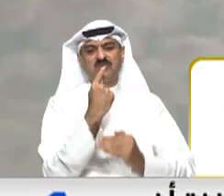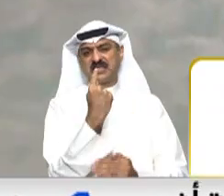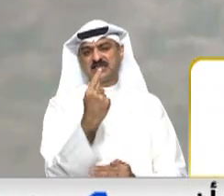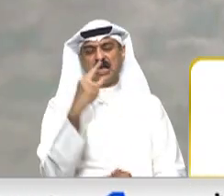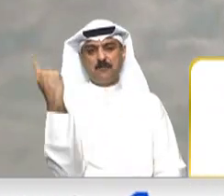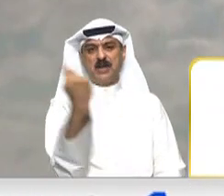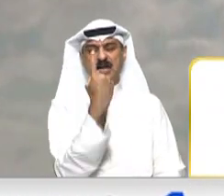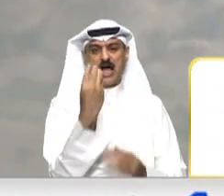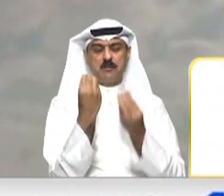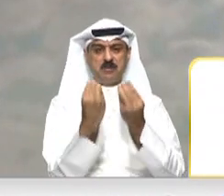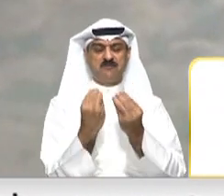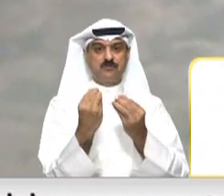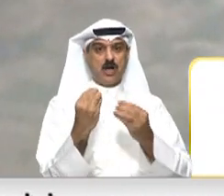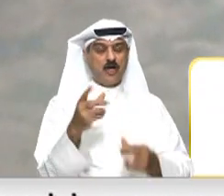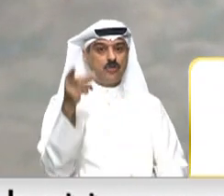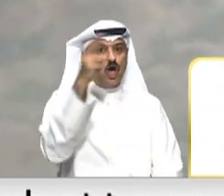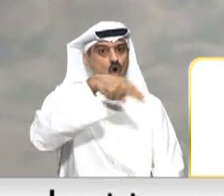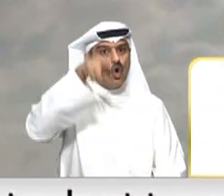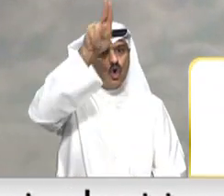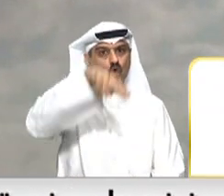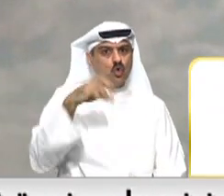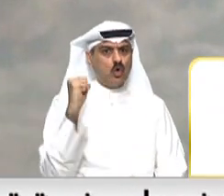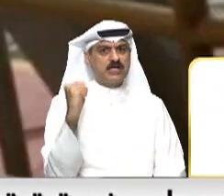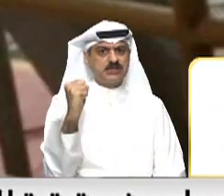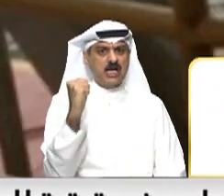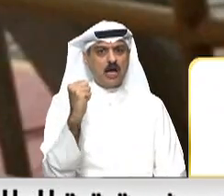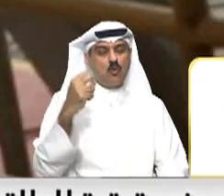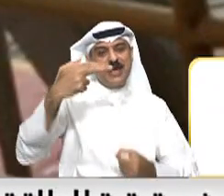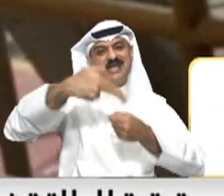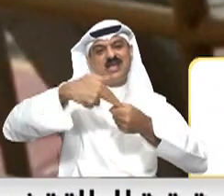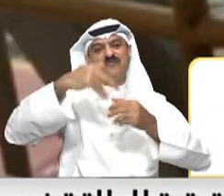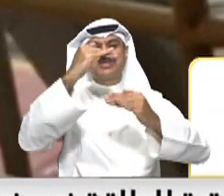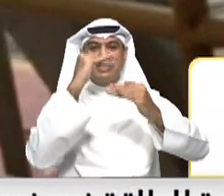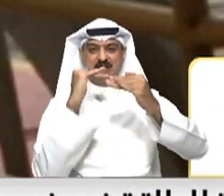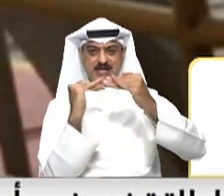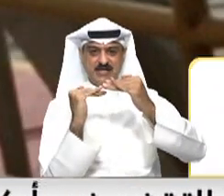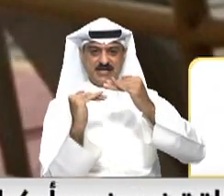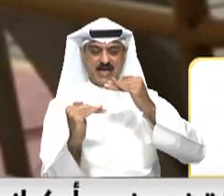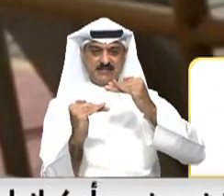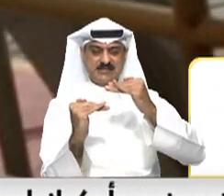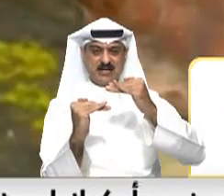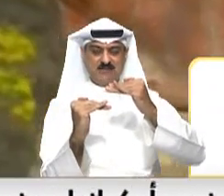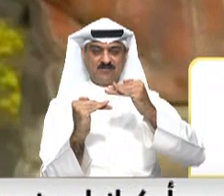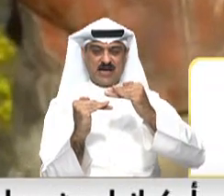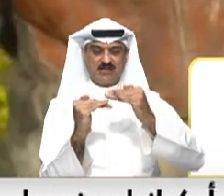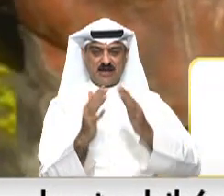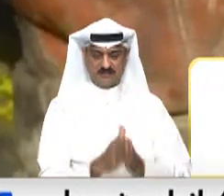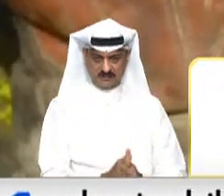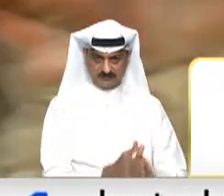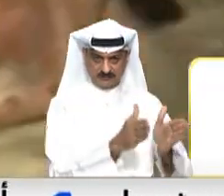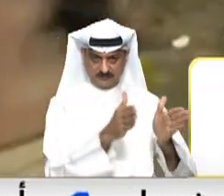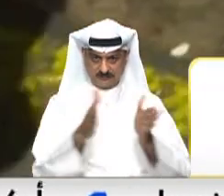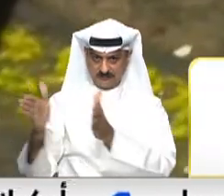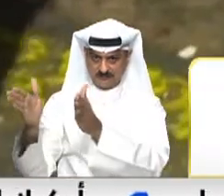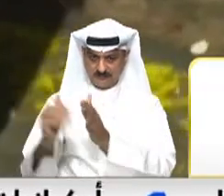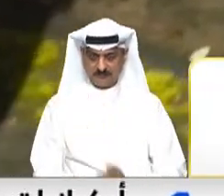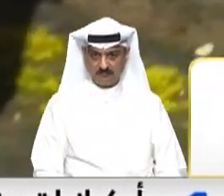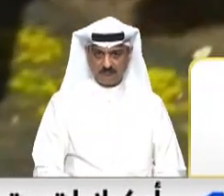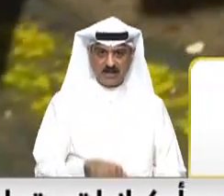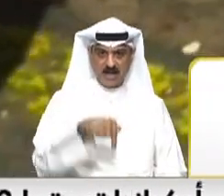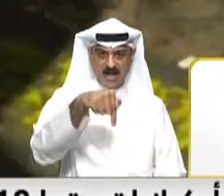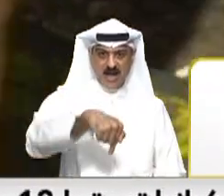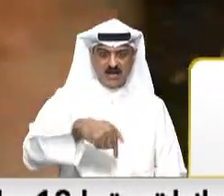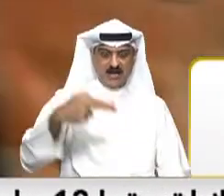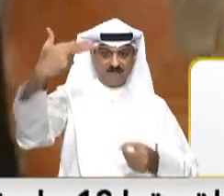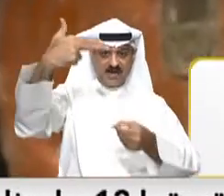قوة الدولار، وسط بيانات اقتصادية سلبية من مناطق متفرقة حول العالم. هذا وقد زاد الخامان